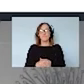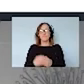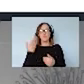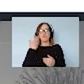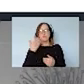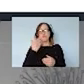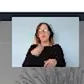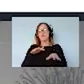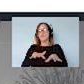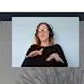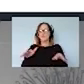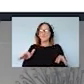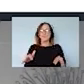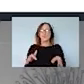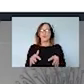bardzo,